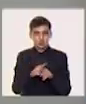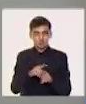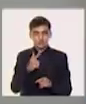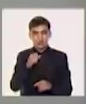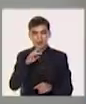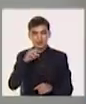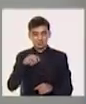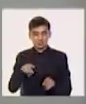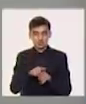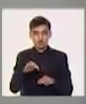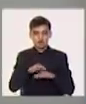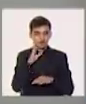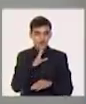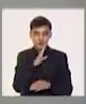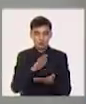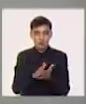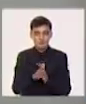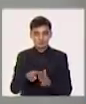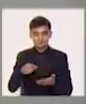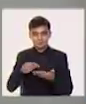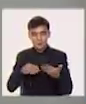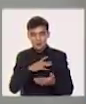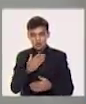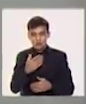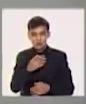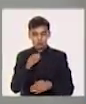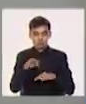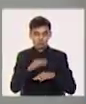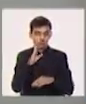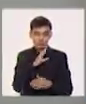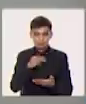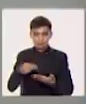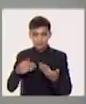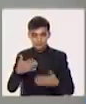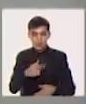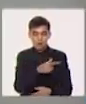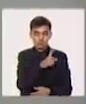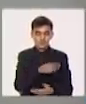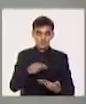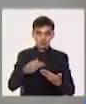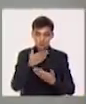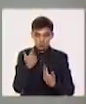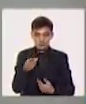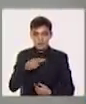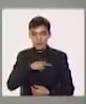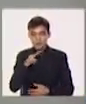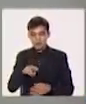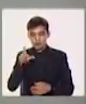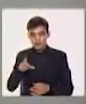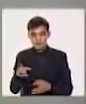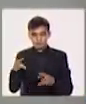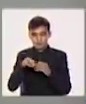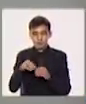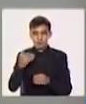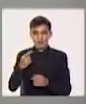алған, келісімшарт, қарыз келісімшартында тек қана жұбайының қолы бар, гаранттың ешқандай қолы жоқ. Және бұл қайтыс болған кісінің артында